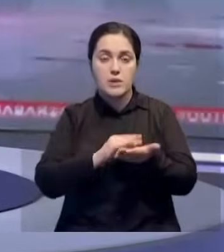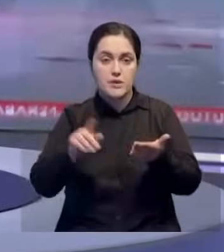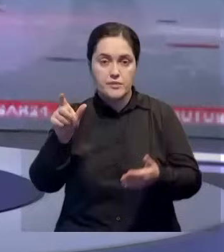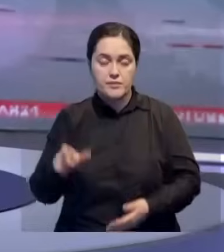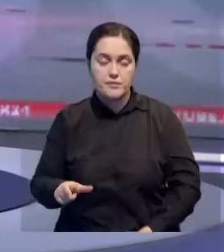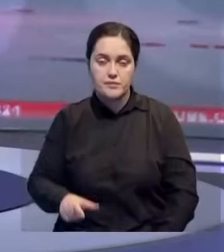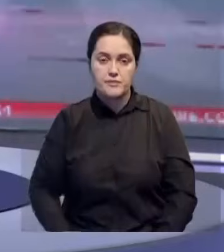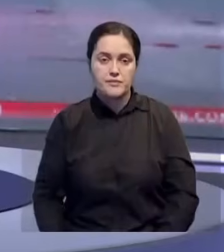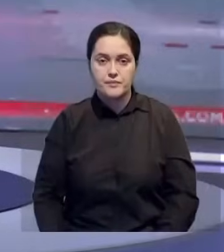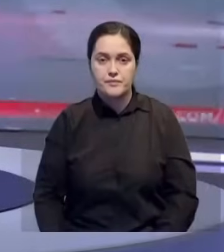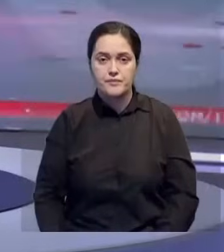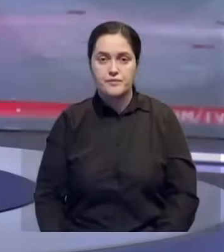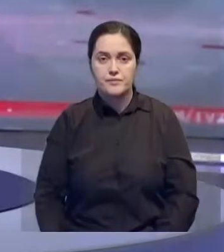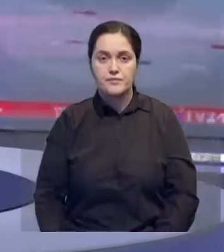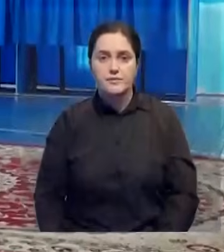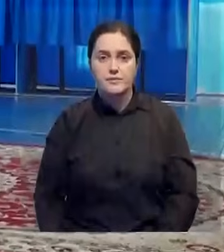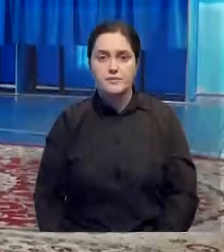собрала моя коллега Тамирис Белял.